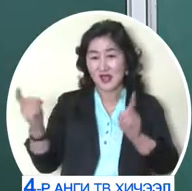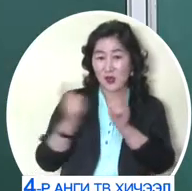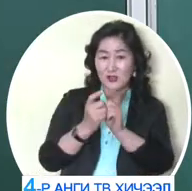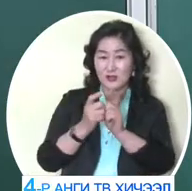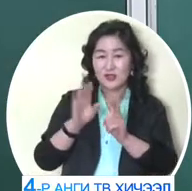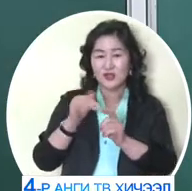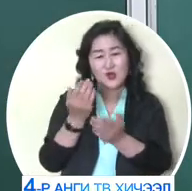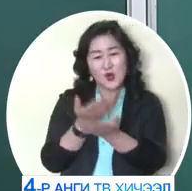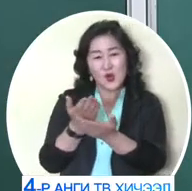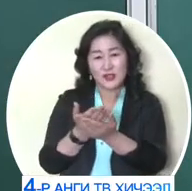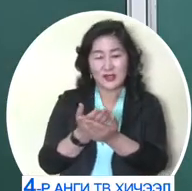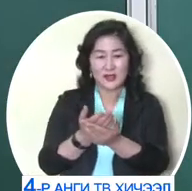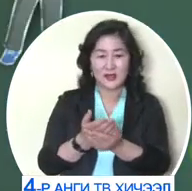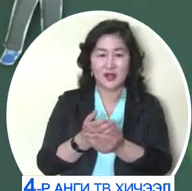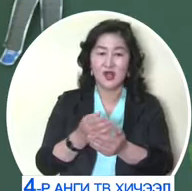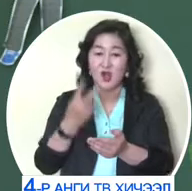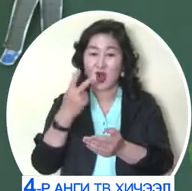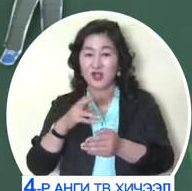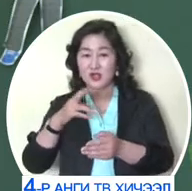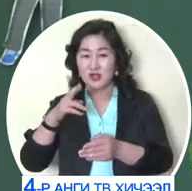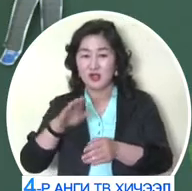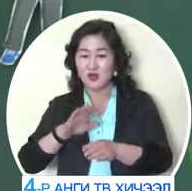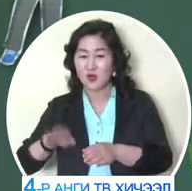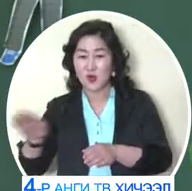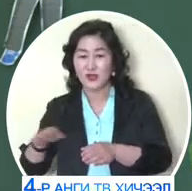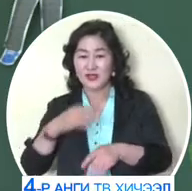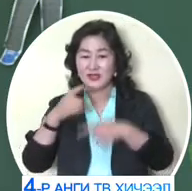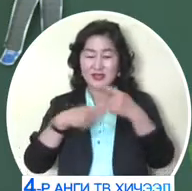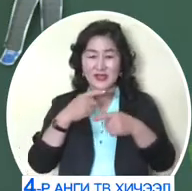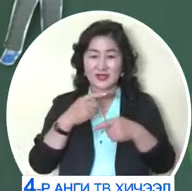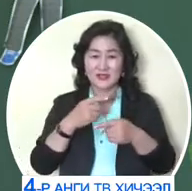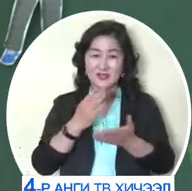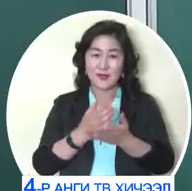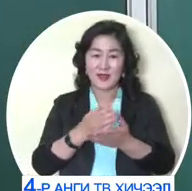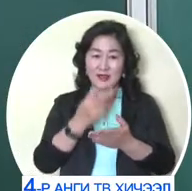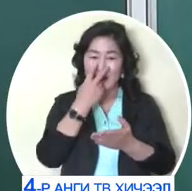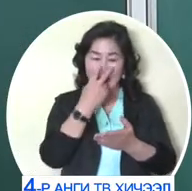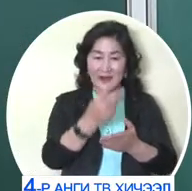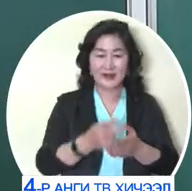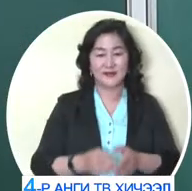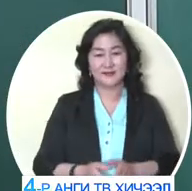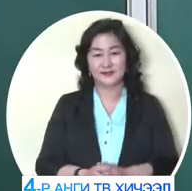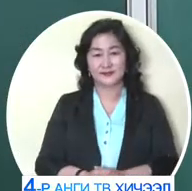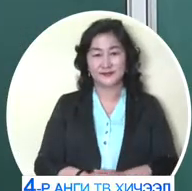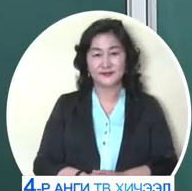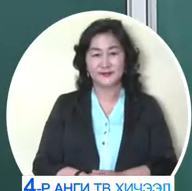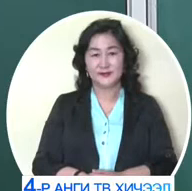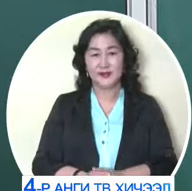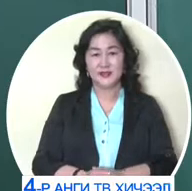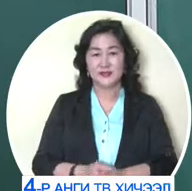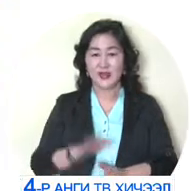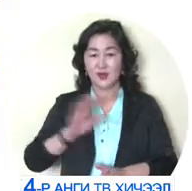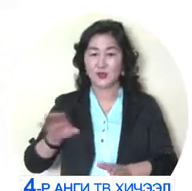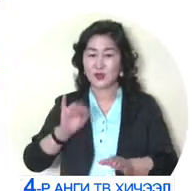хоёр хоорондоо ийхүү ярилцсан байна. Харилцан яриаг бүгдээрээ хамтдаа дэлгэцнээс гарч хамтдаа уншийе. Тэд юу гэж ярилцсан